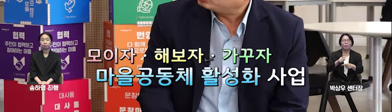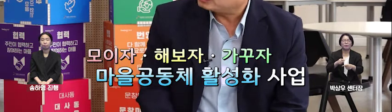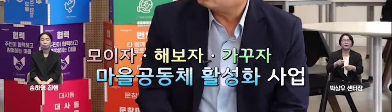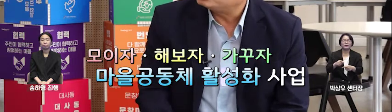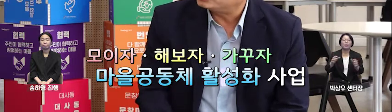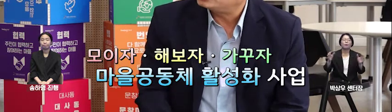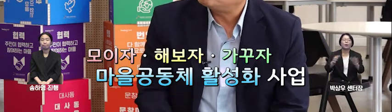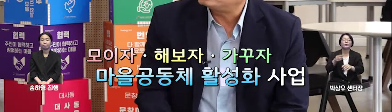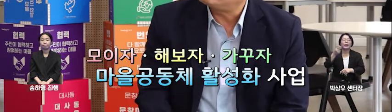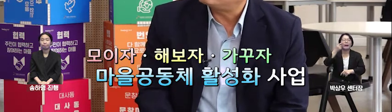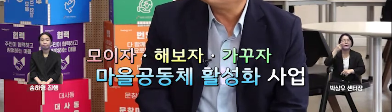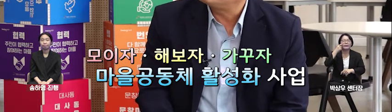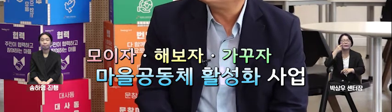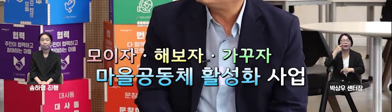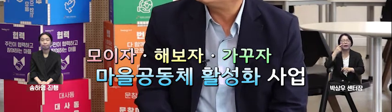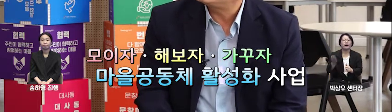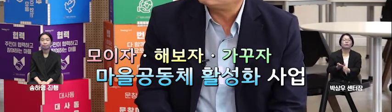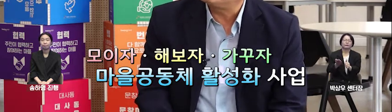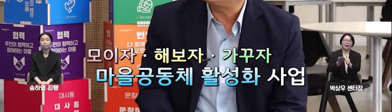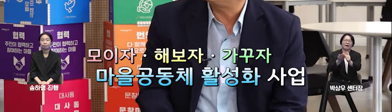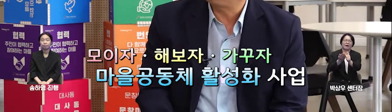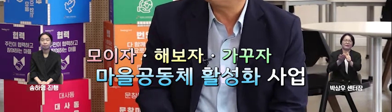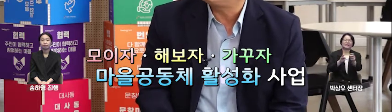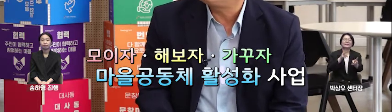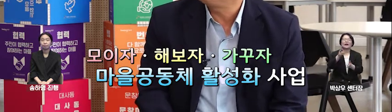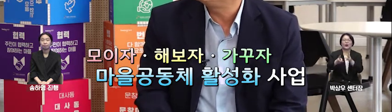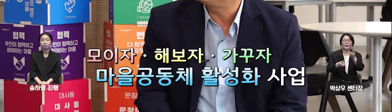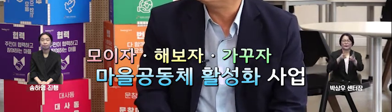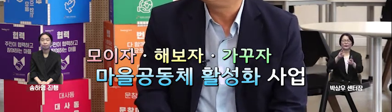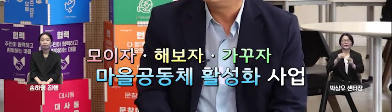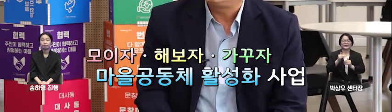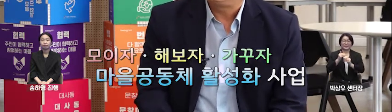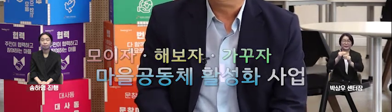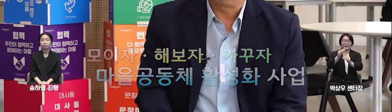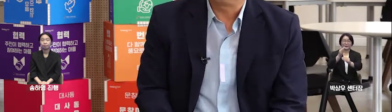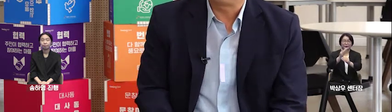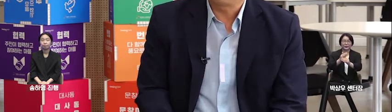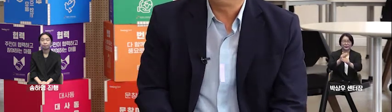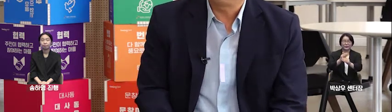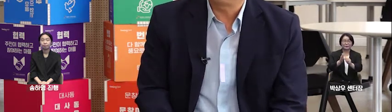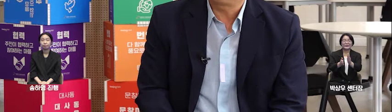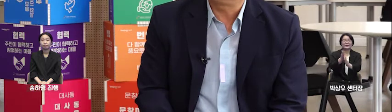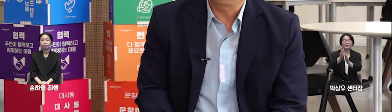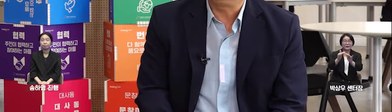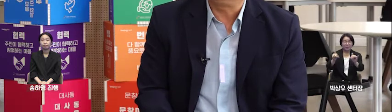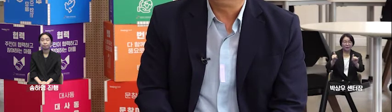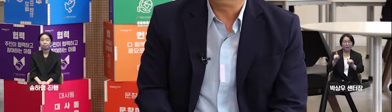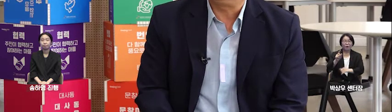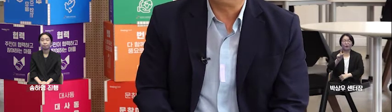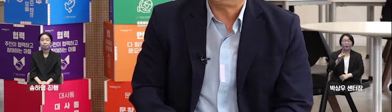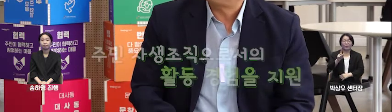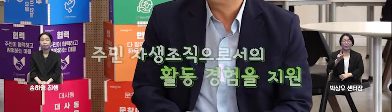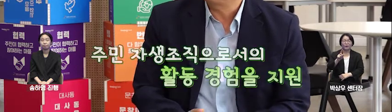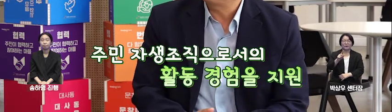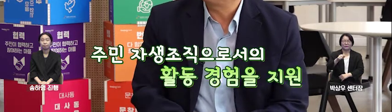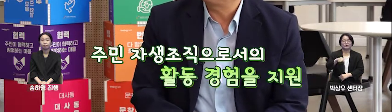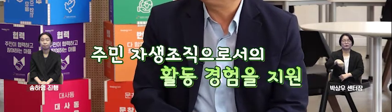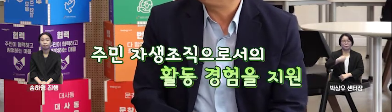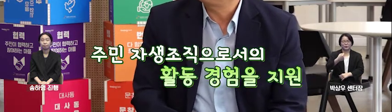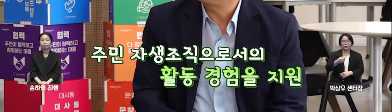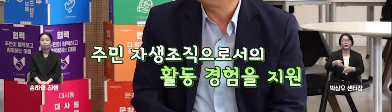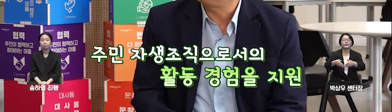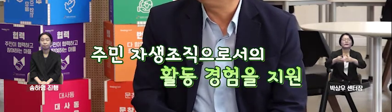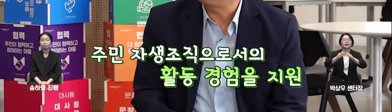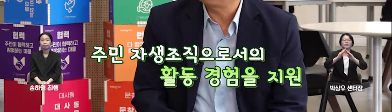모이자, 해보자, 가꾸자 뭐 이런 마을 공동체 활성화 사업도 지금까지 쭉 해오면서요. 주민들의 어떤 자생